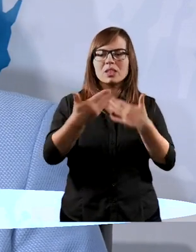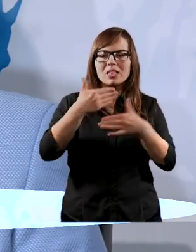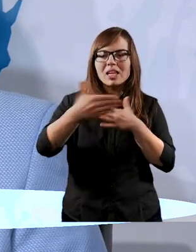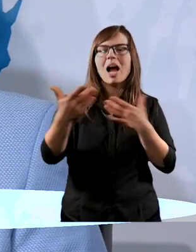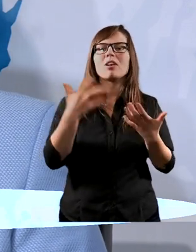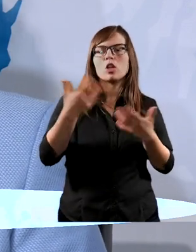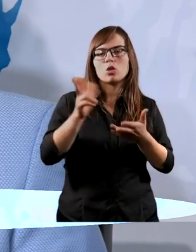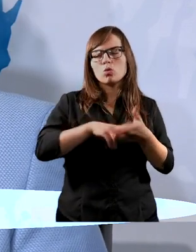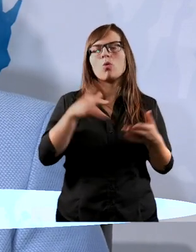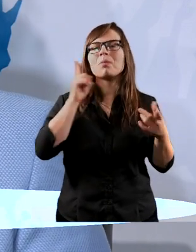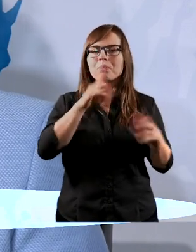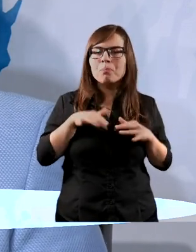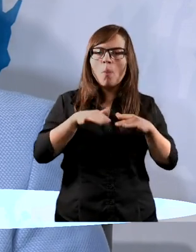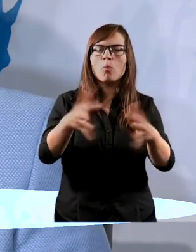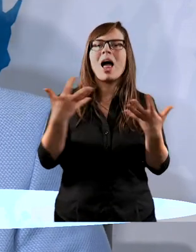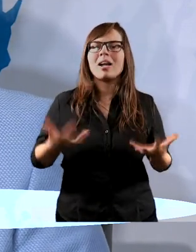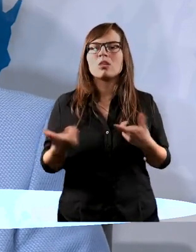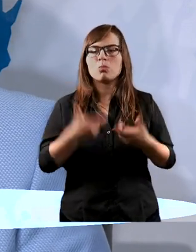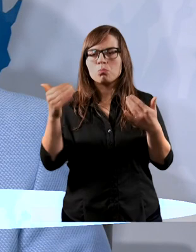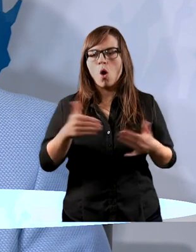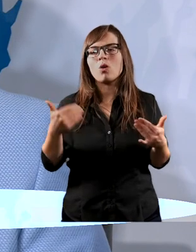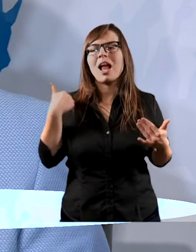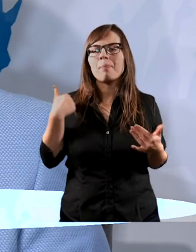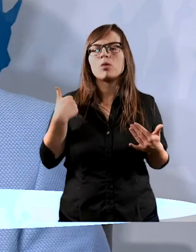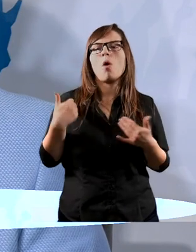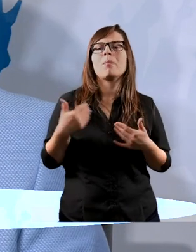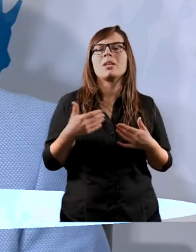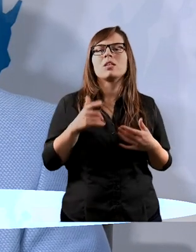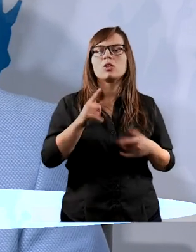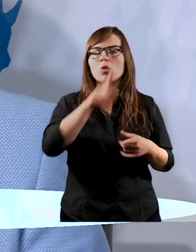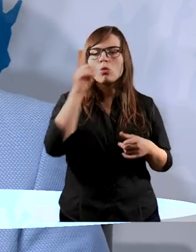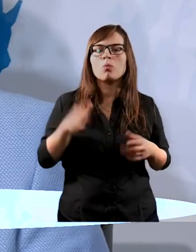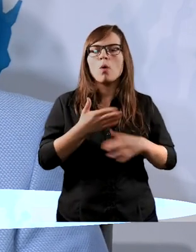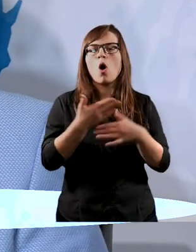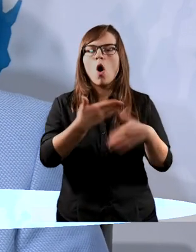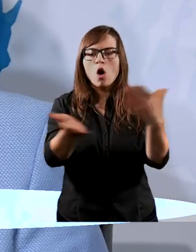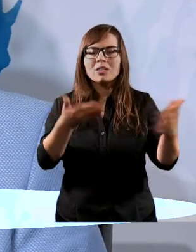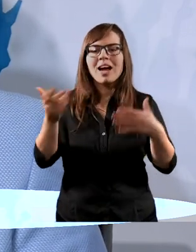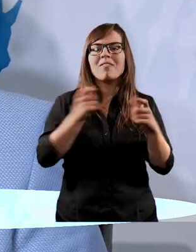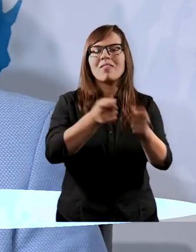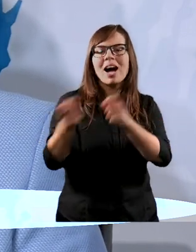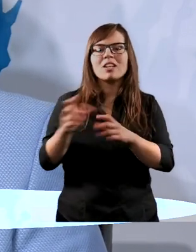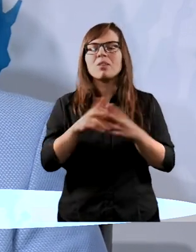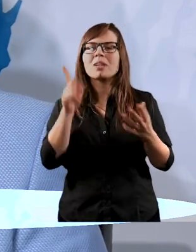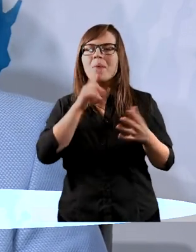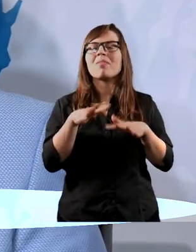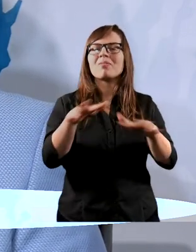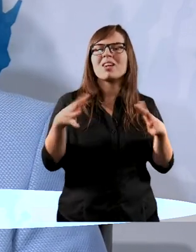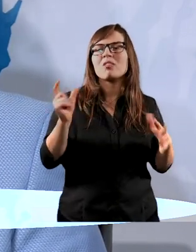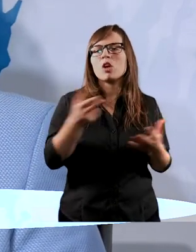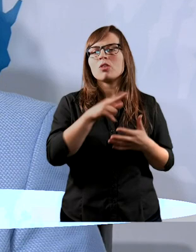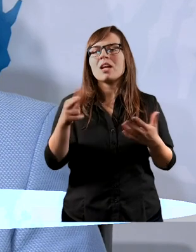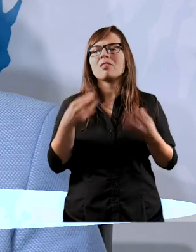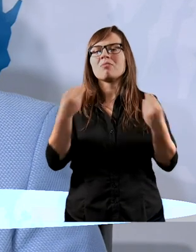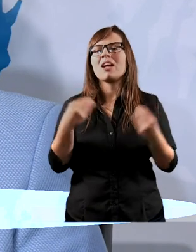a które jest pismem popularnym i można byłoby ludziom rozdawać, wręczać, czy robić naprawdę dystrybucję za niewielkie